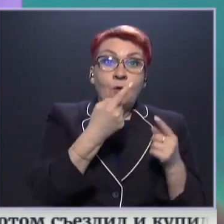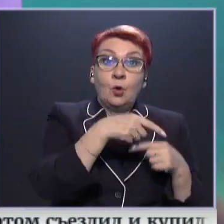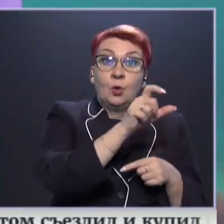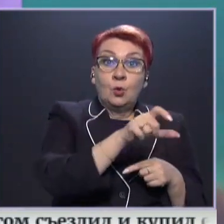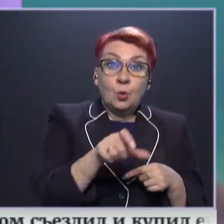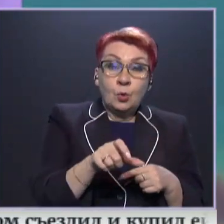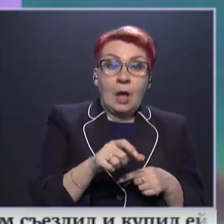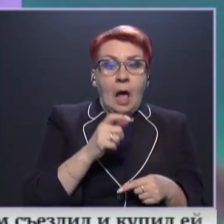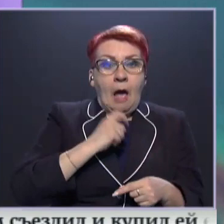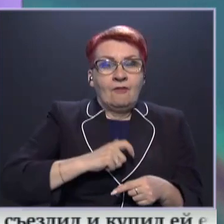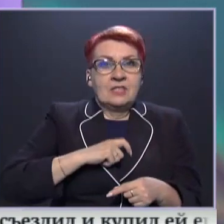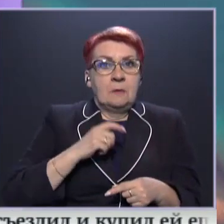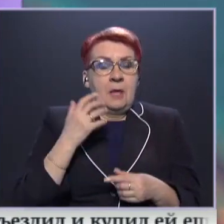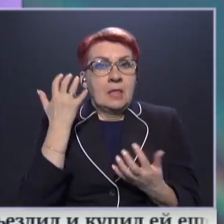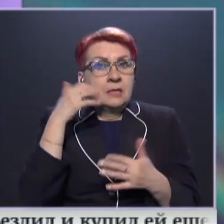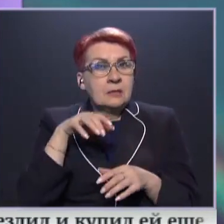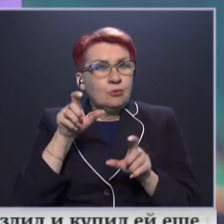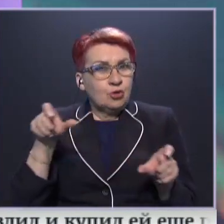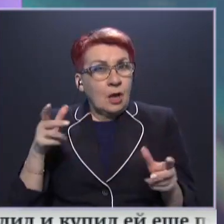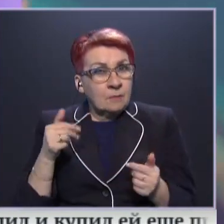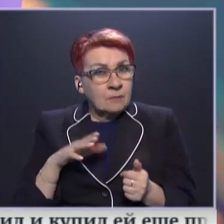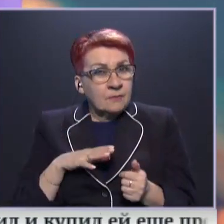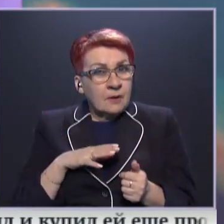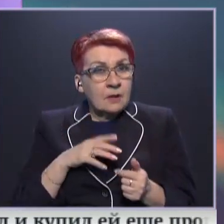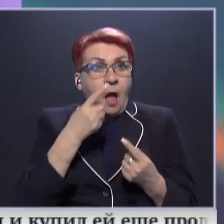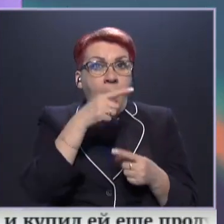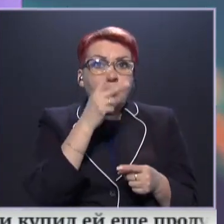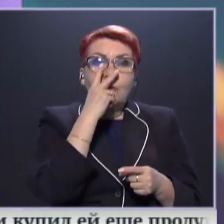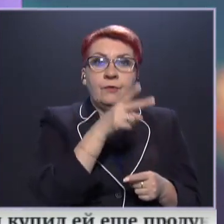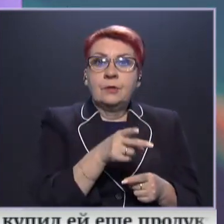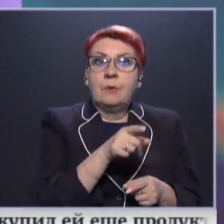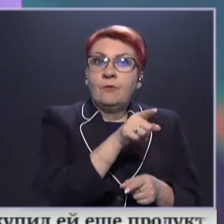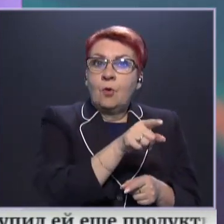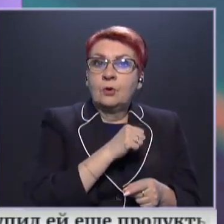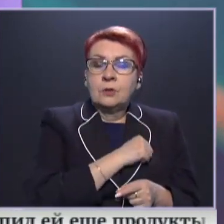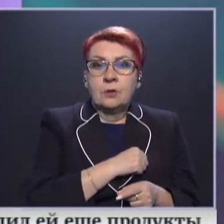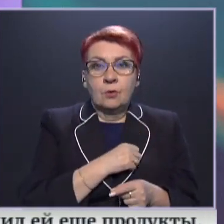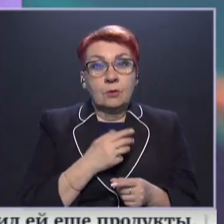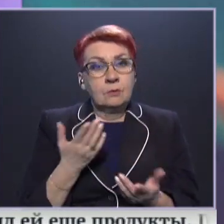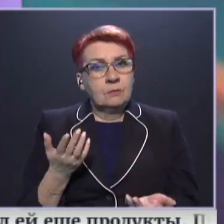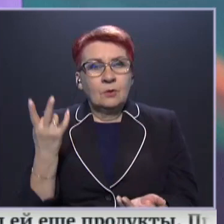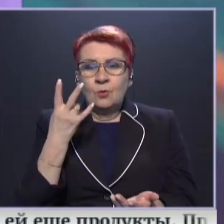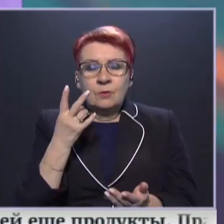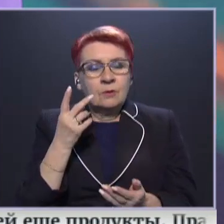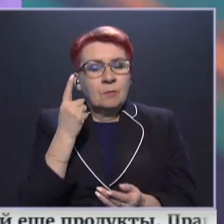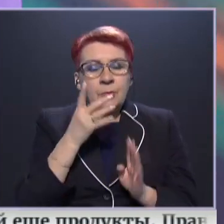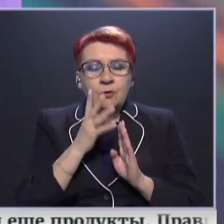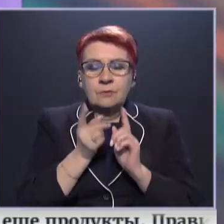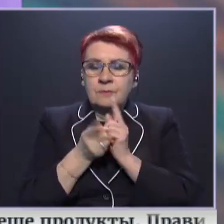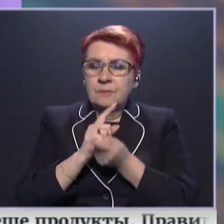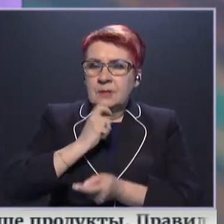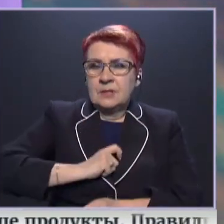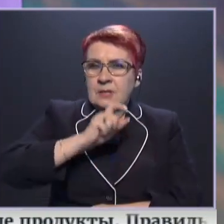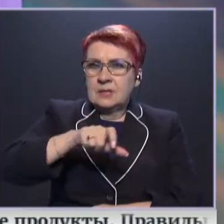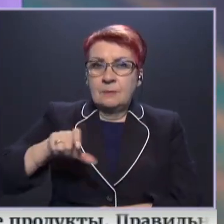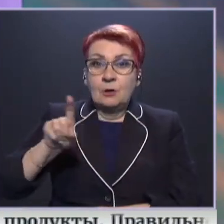мы начинаем его обличать и ненавидеть его. Но, наверное, мы этим зло-то не поборем. потому что начинать нужно с себя. Поэтому если мы хотим, чтобы